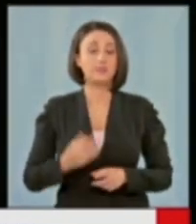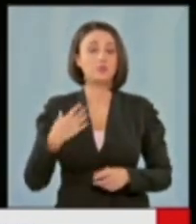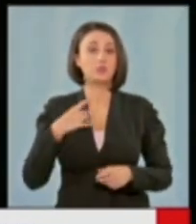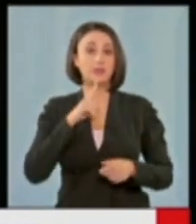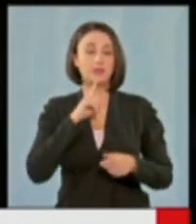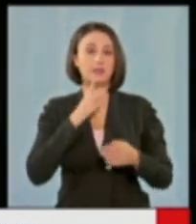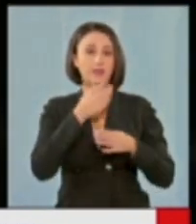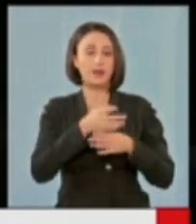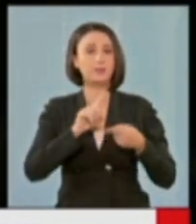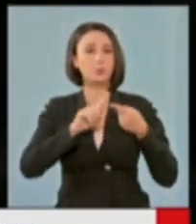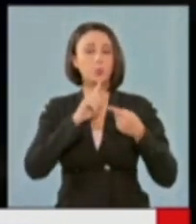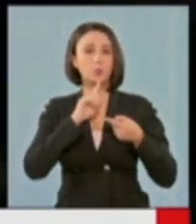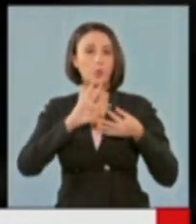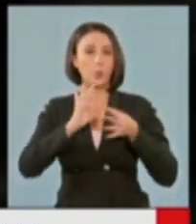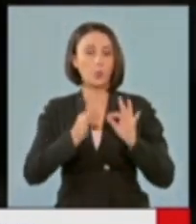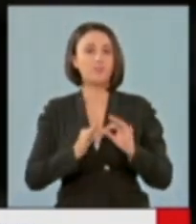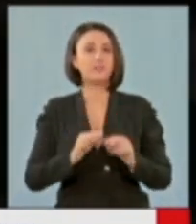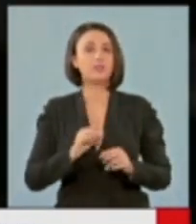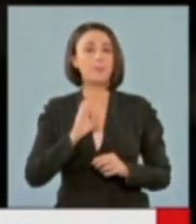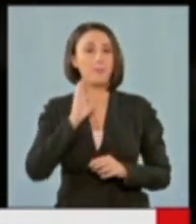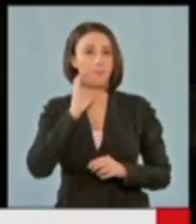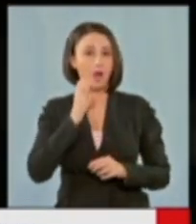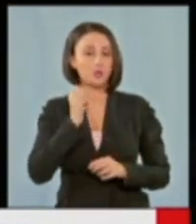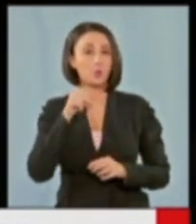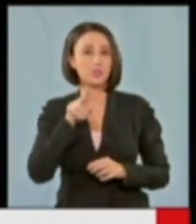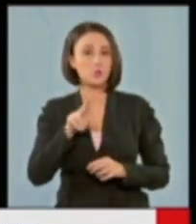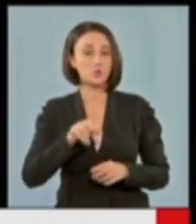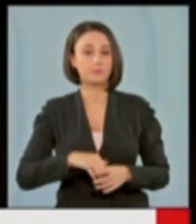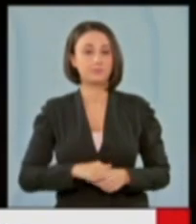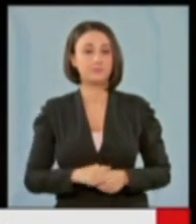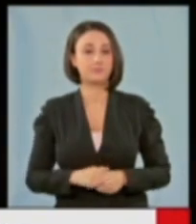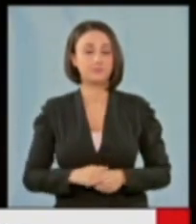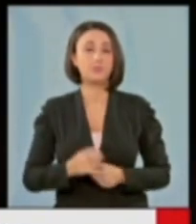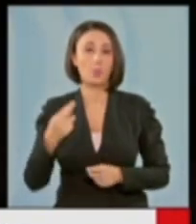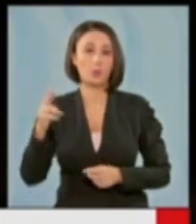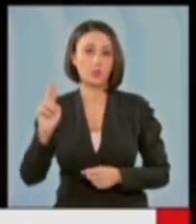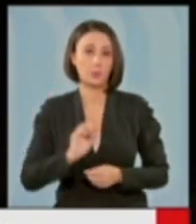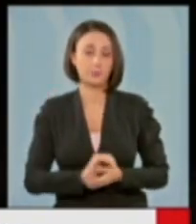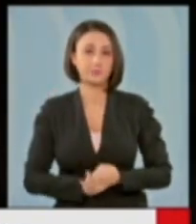direct alături de noi domnul Andrei Grecu, purtător de cuvânt ISU Bacău. Continuăm acum știrile.